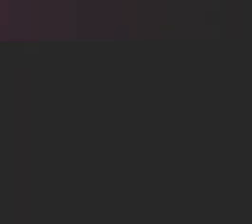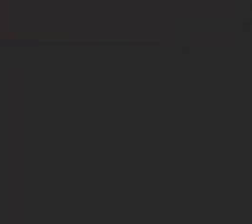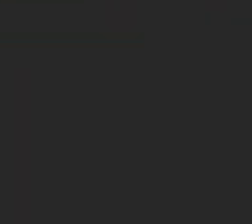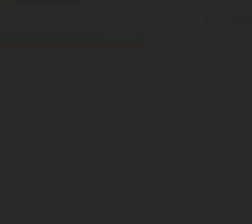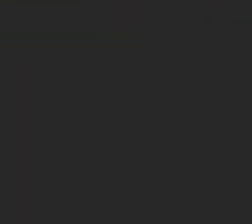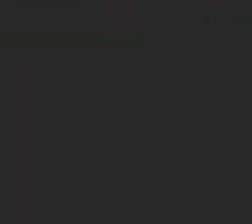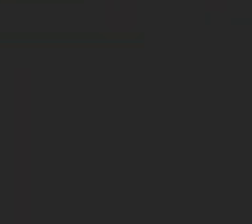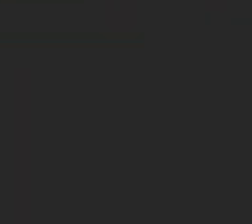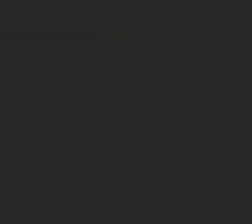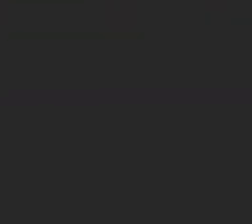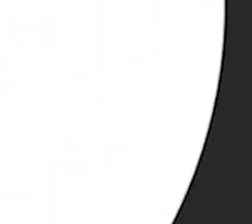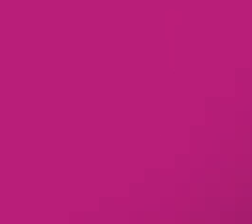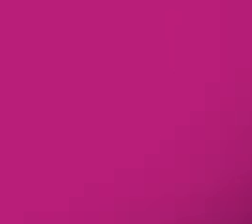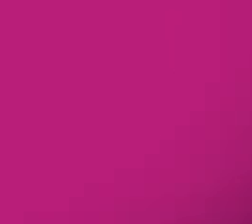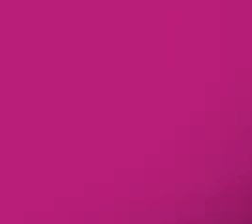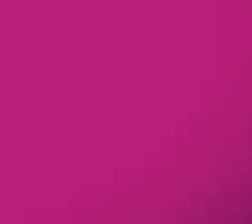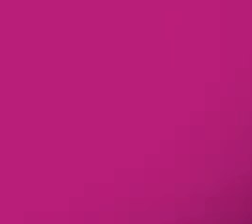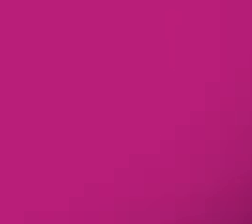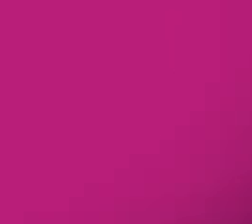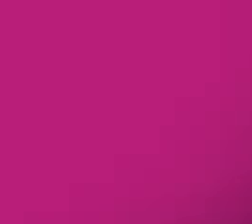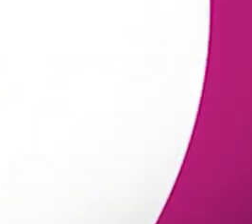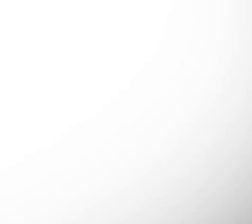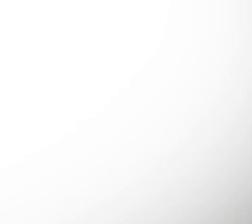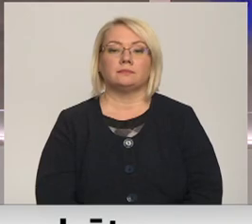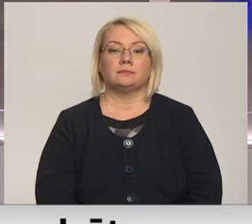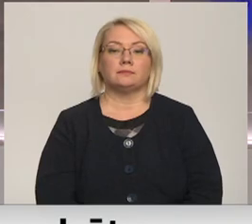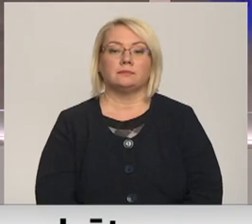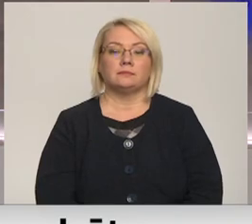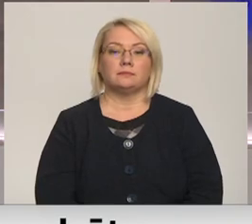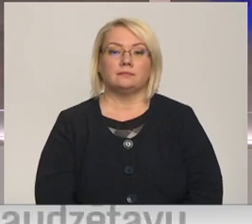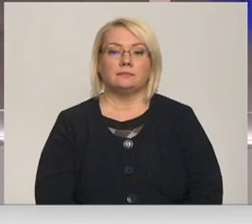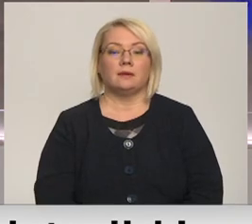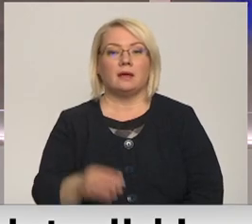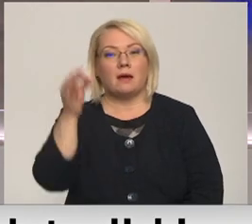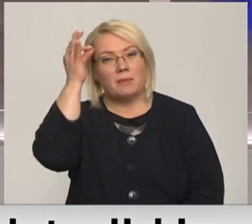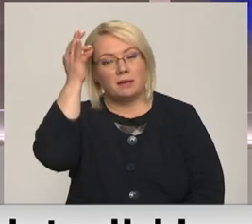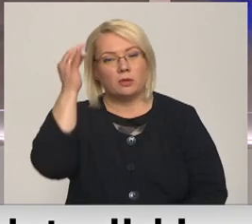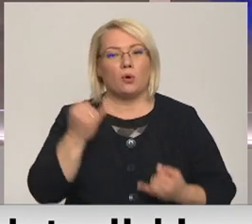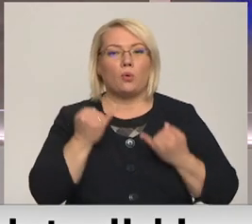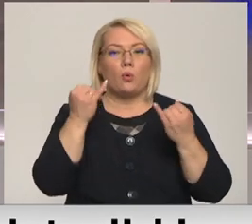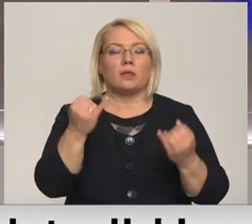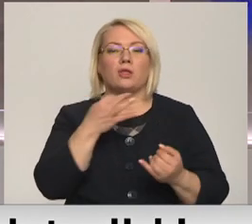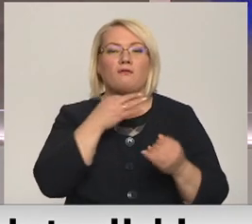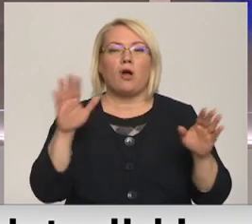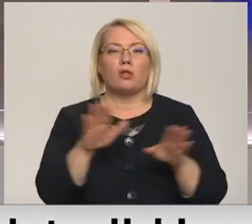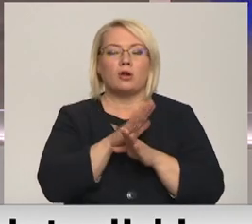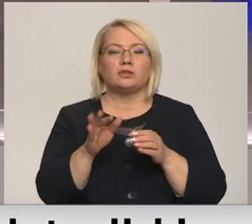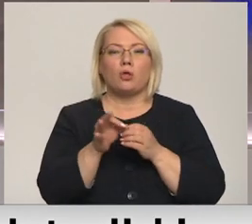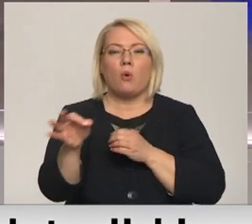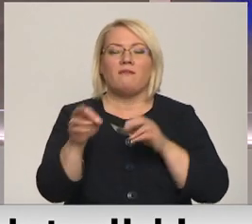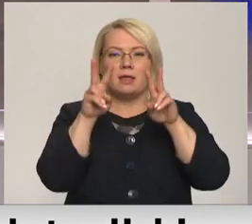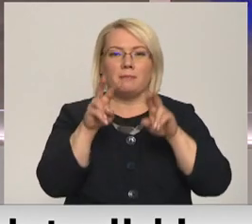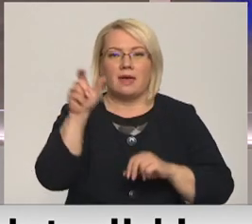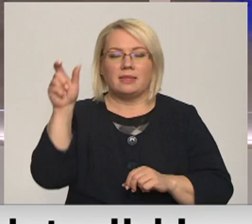Re, visi ēters ir te! Pieminot un godinot folklorista un novadpētnieka